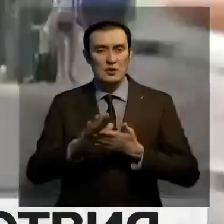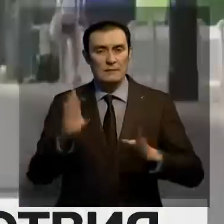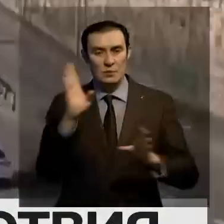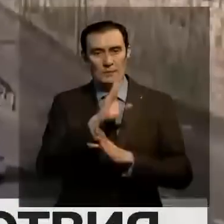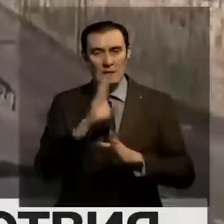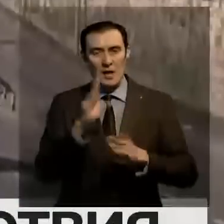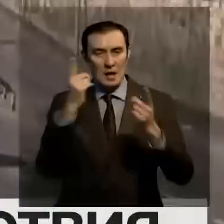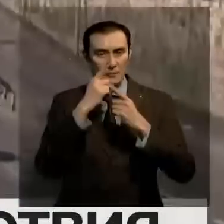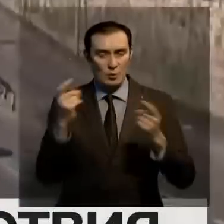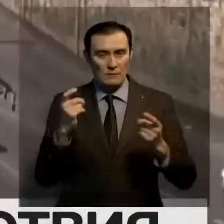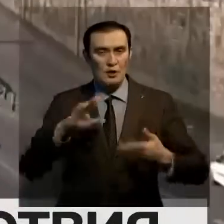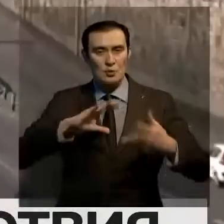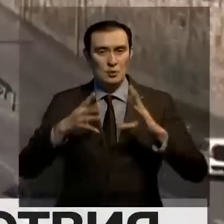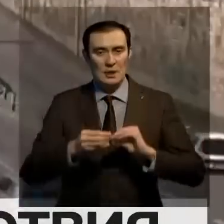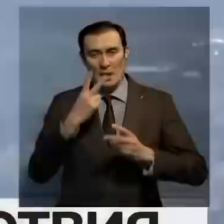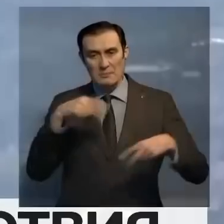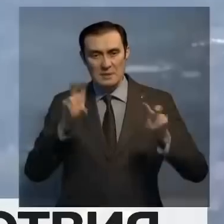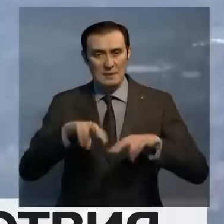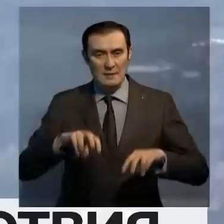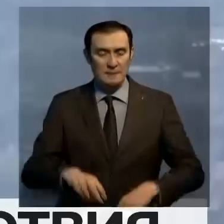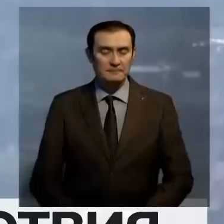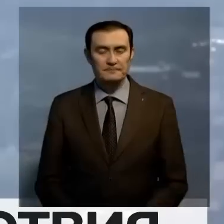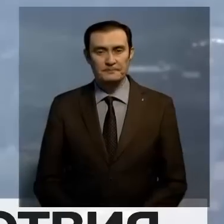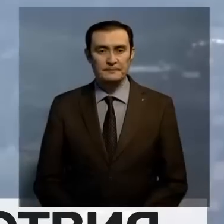среде обнародовало результаты исследования.